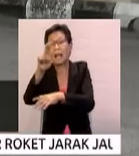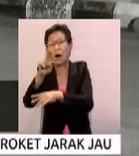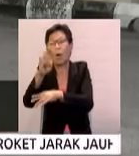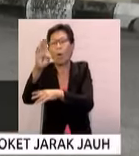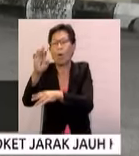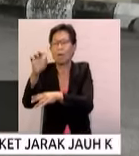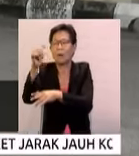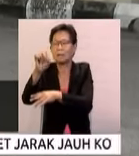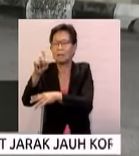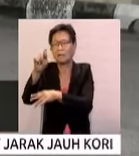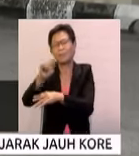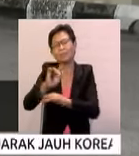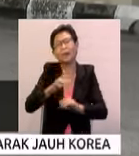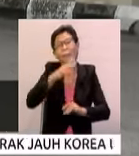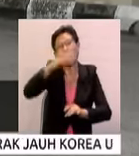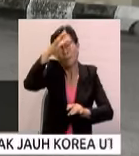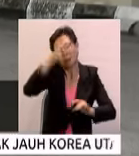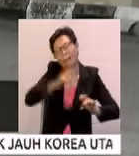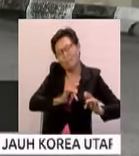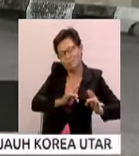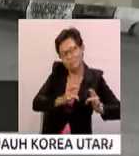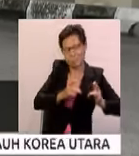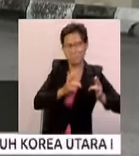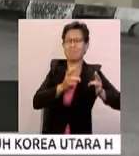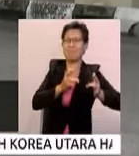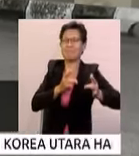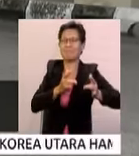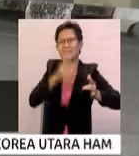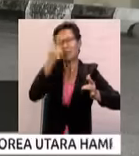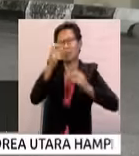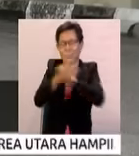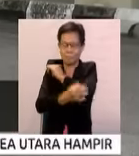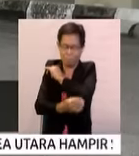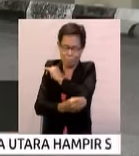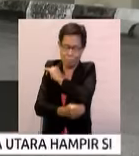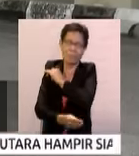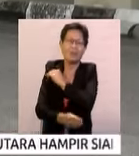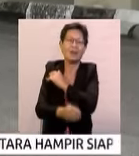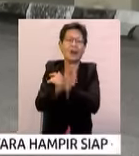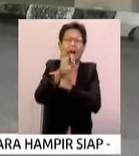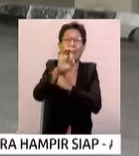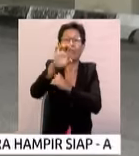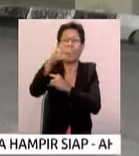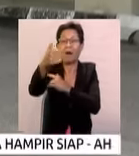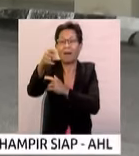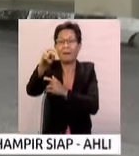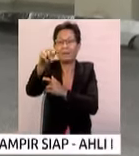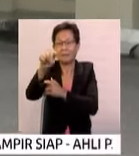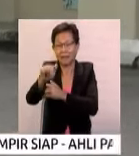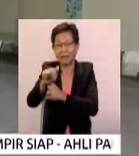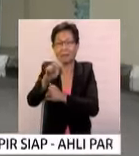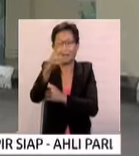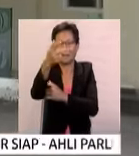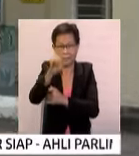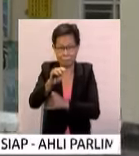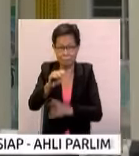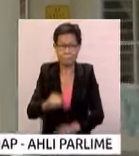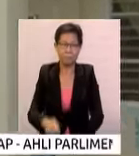dapat meringankan beban ibu bapa yang kurang berkemampuan. Farhana Nabila Zakaria, RTM.